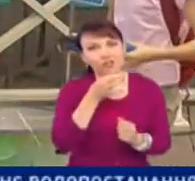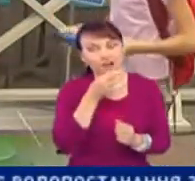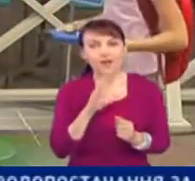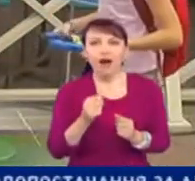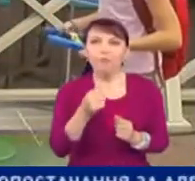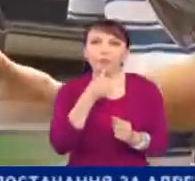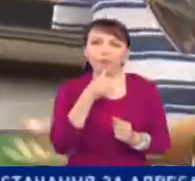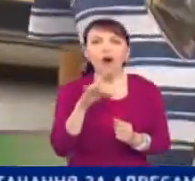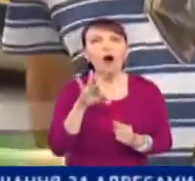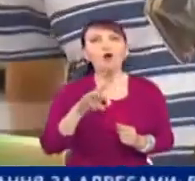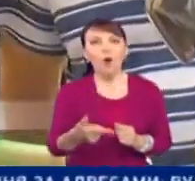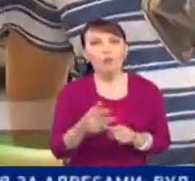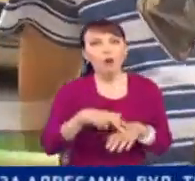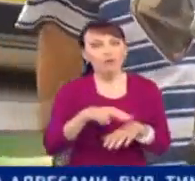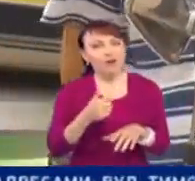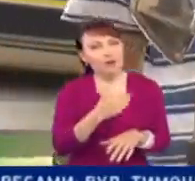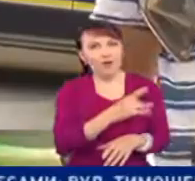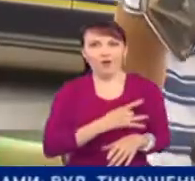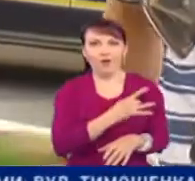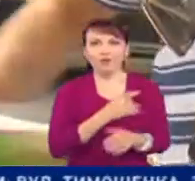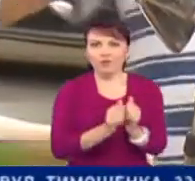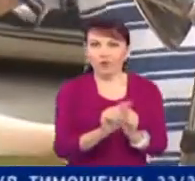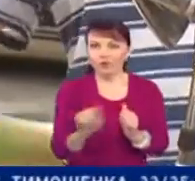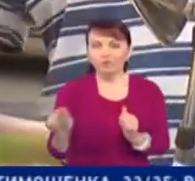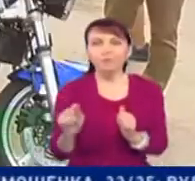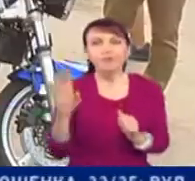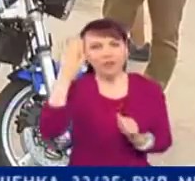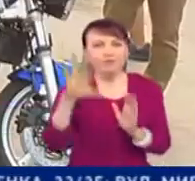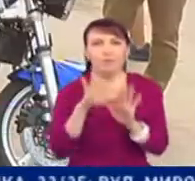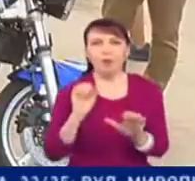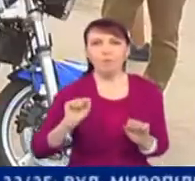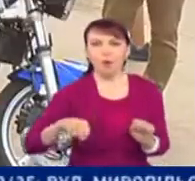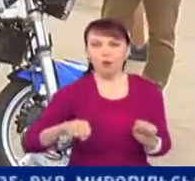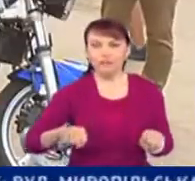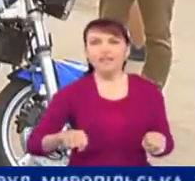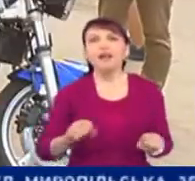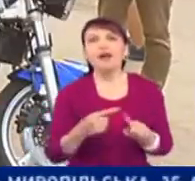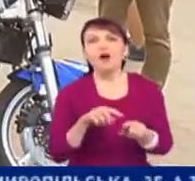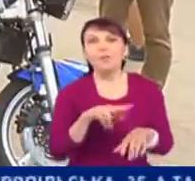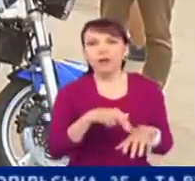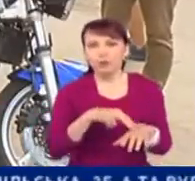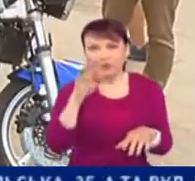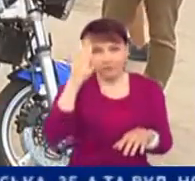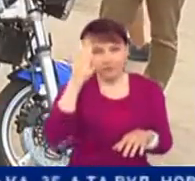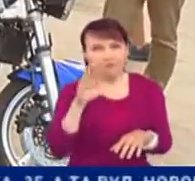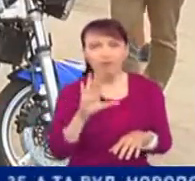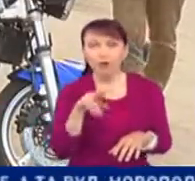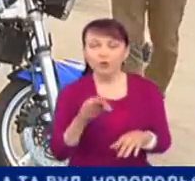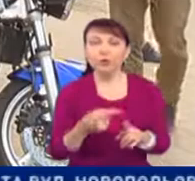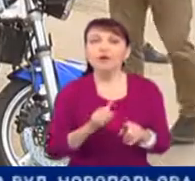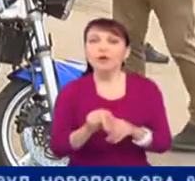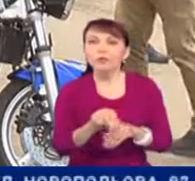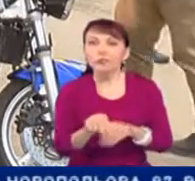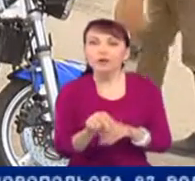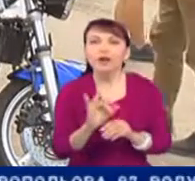ролі поліцейського кортить кожному. Хлопці обирають мотоцикли. Володимир Патрульний вчить, як правильно керувати залізним